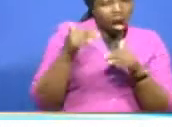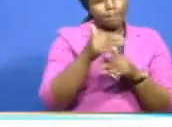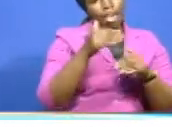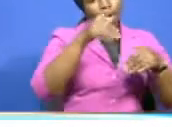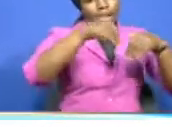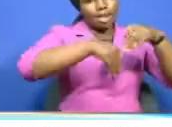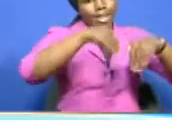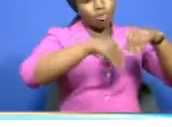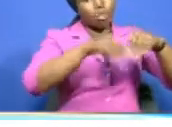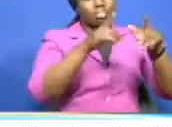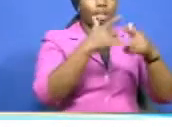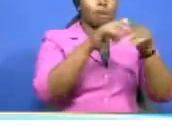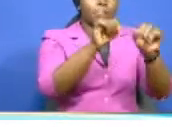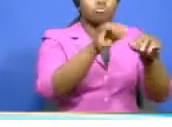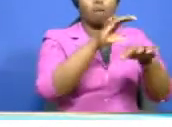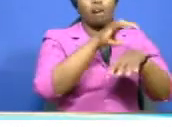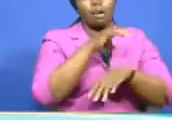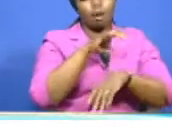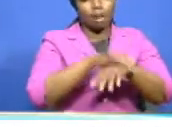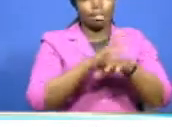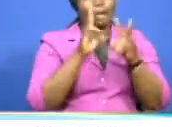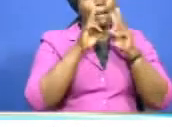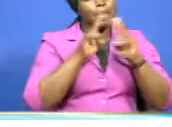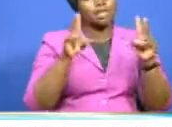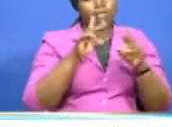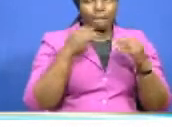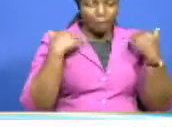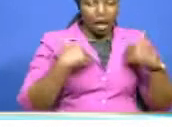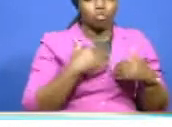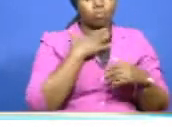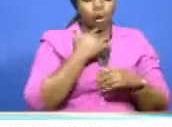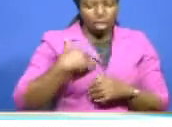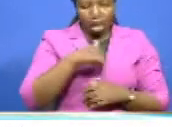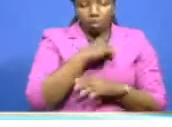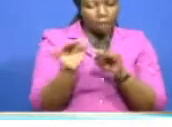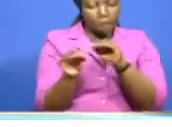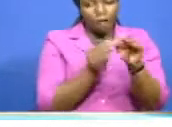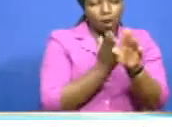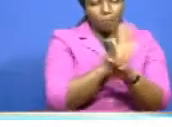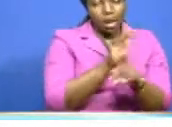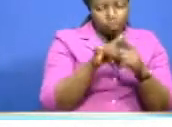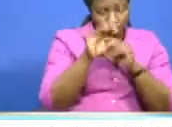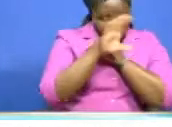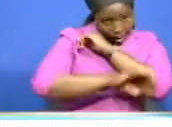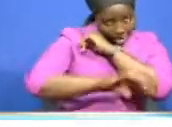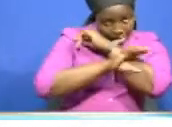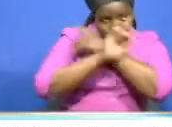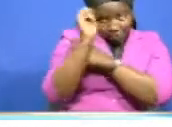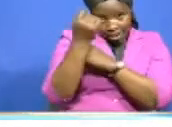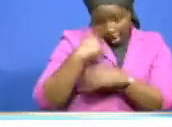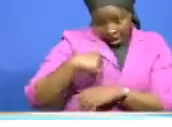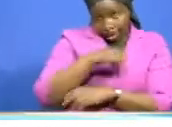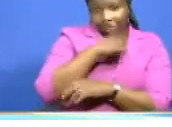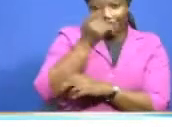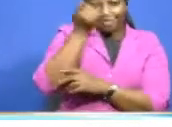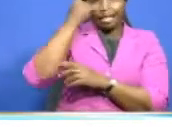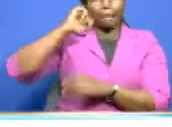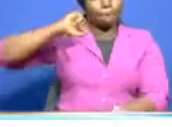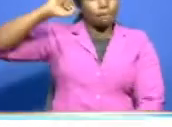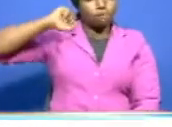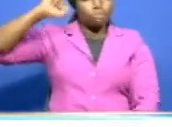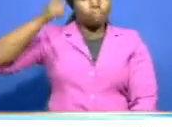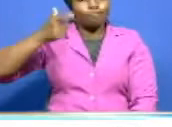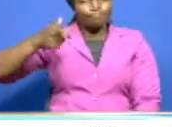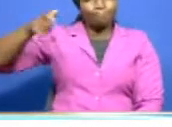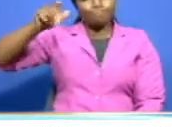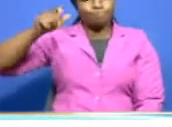amani itaweza kudumu. Na basi ningependa turejee humu nchini. Tunavyofahamu ni kwamba joto la kisiasa limekuwa likiongezeka.